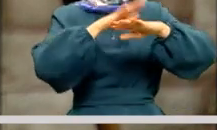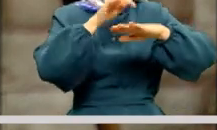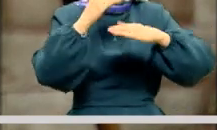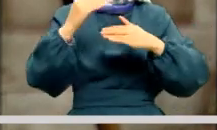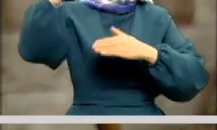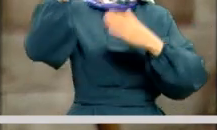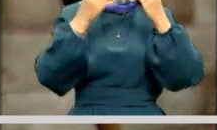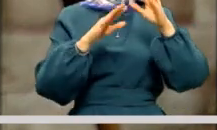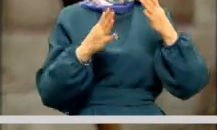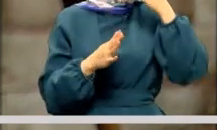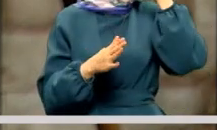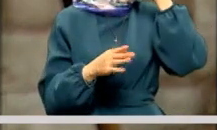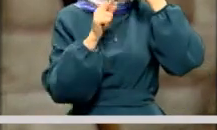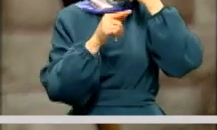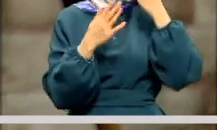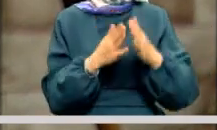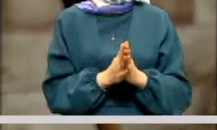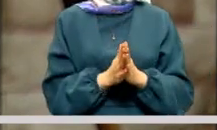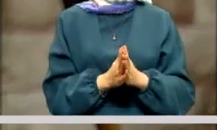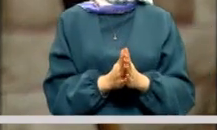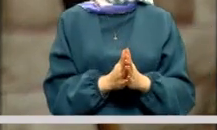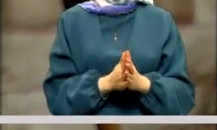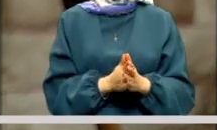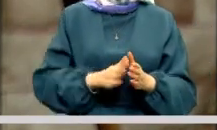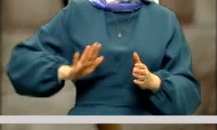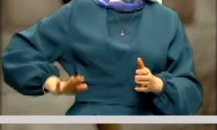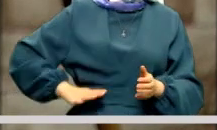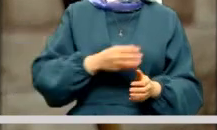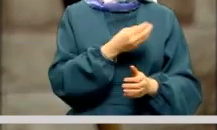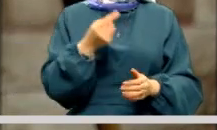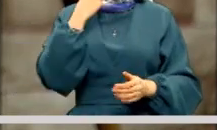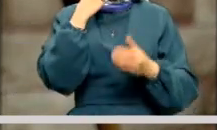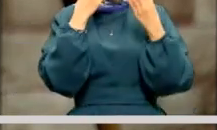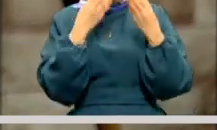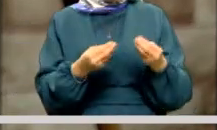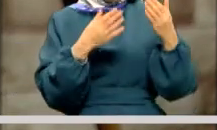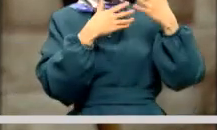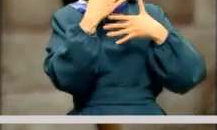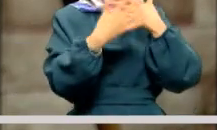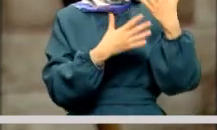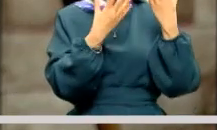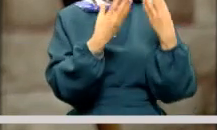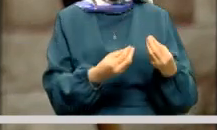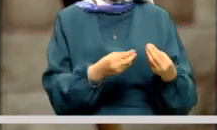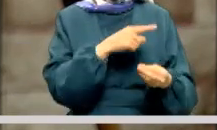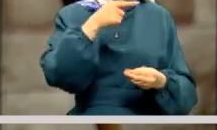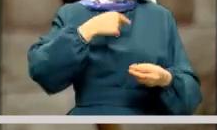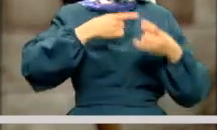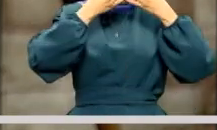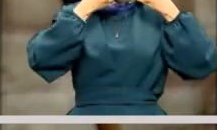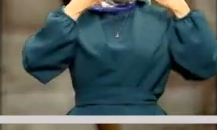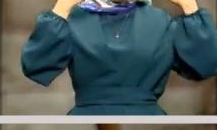ki bunların her birisini yaşadık çocuklarımızın da şahit olduğu durumlar vardı Şimdi biz maskemizi takıyoruz